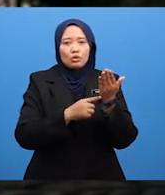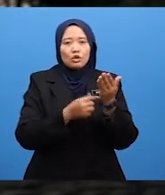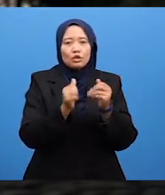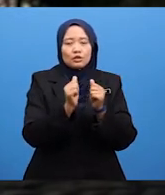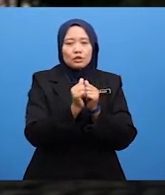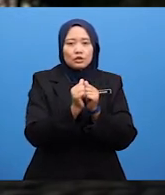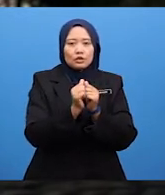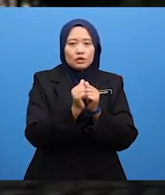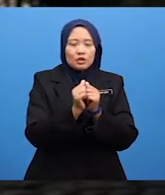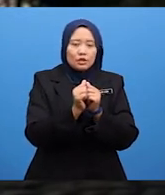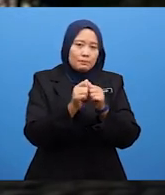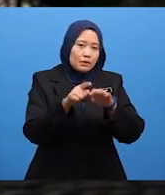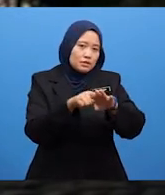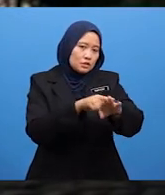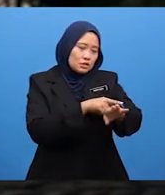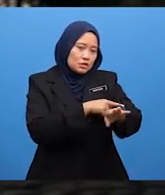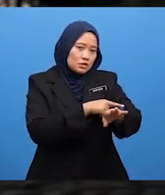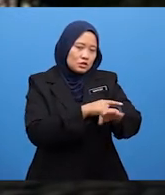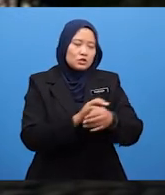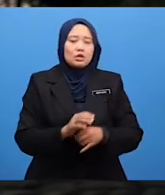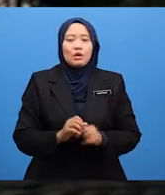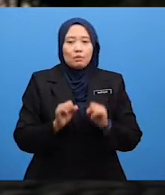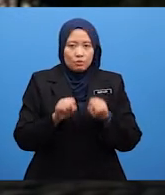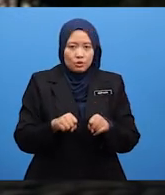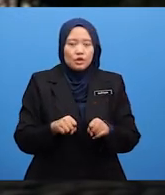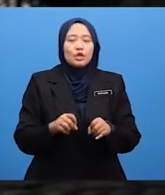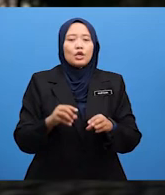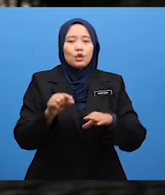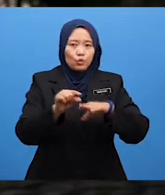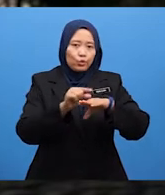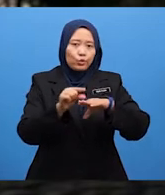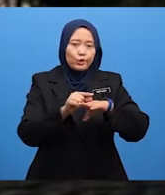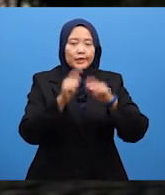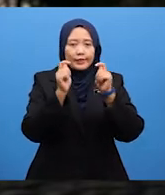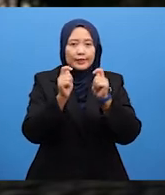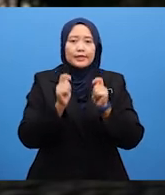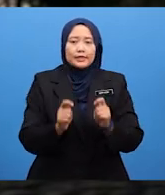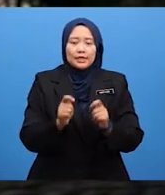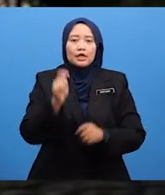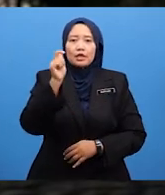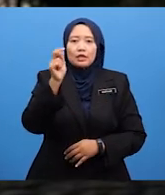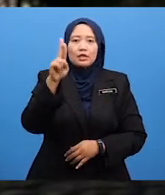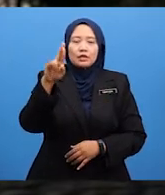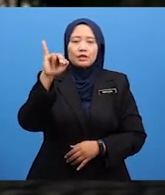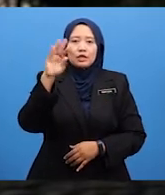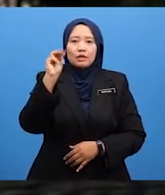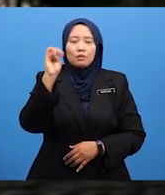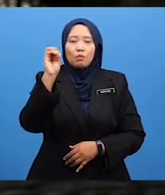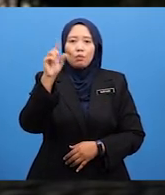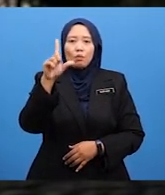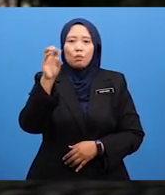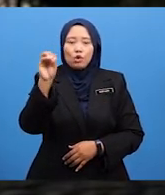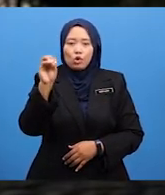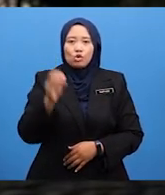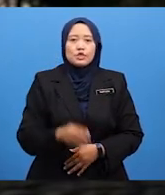untuk menyedapkan lagi melodi tu. Jadi itulah antara teknik-teknik yang asas dalam petikan